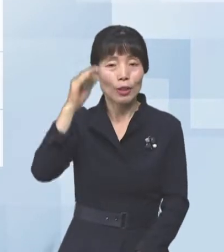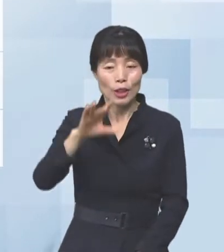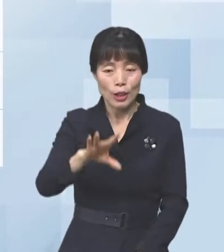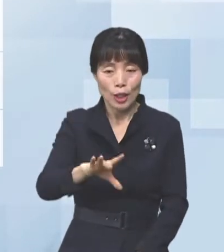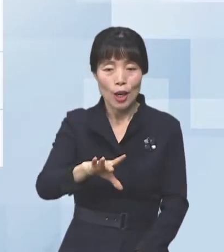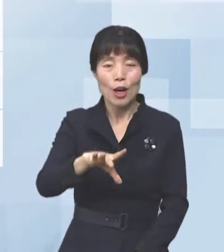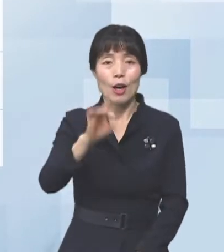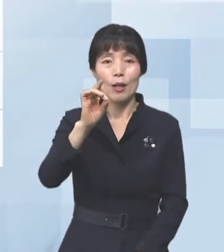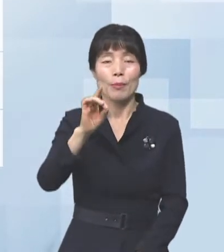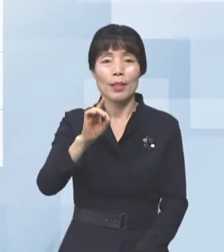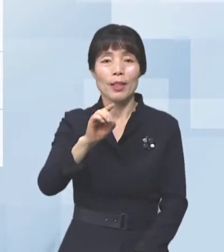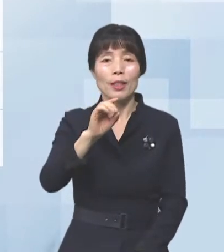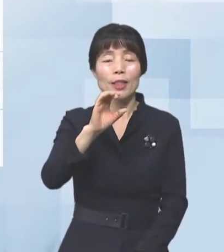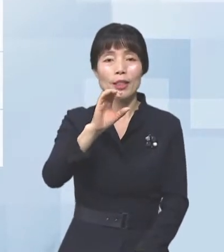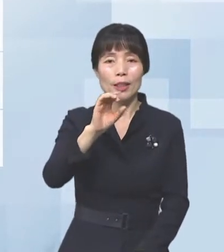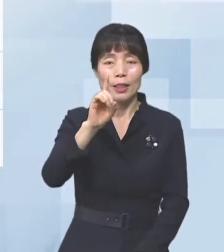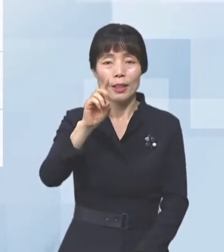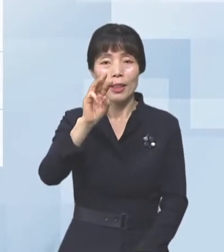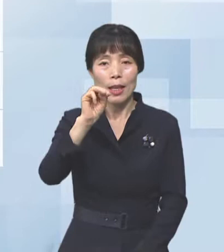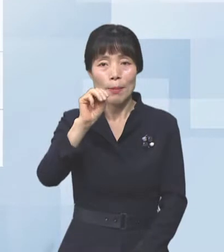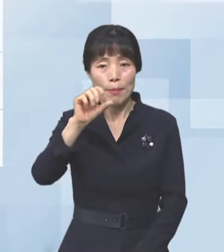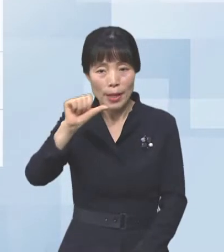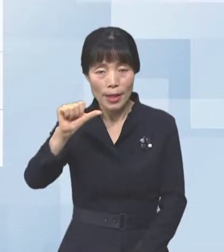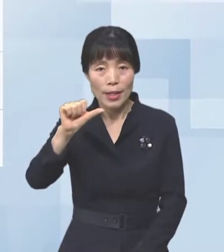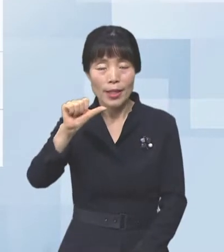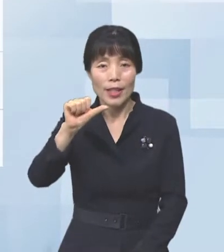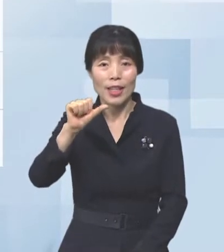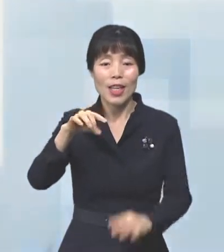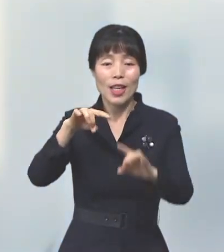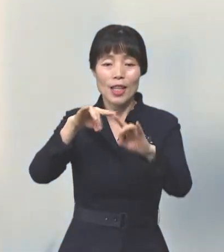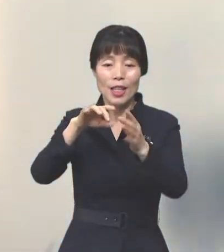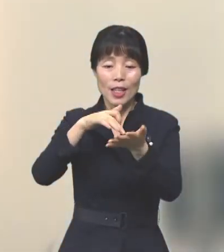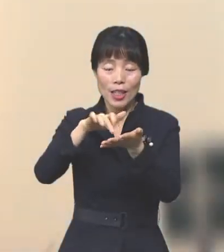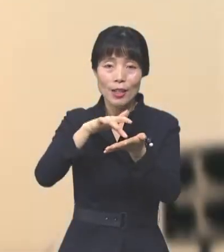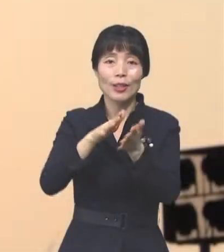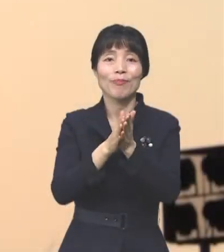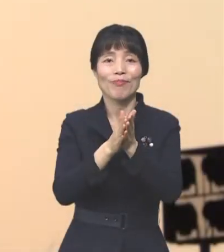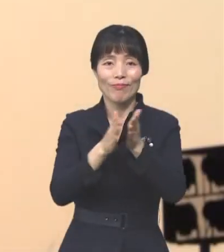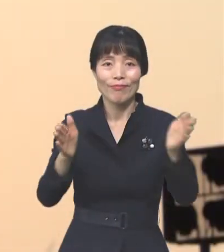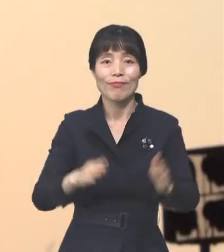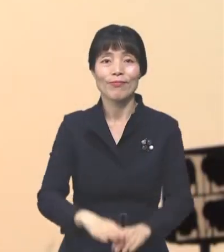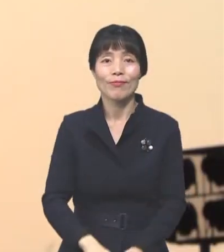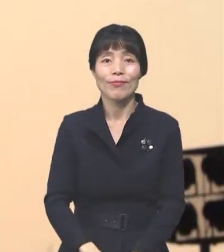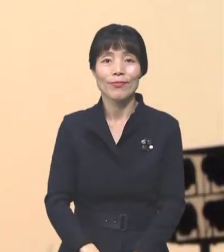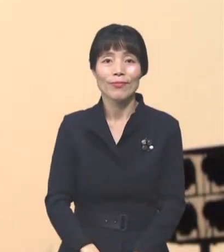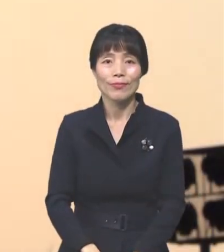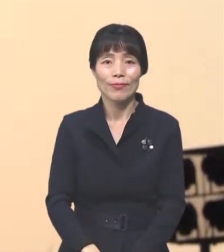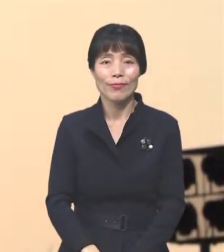CDMA를 상용화하면서 이동통신 강국의 길로 내딛게 됩니다.